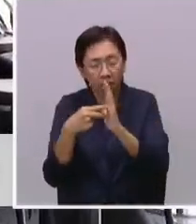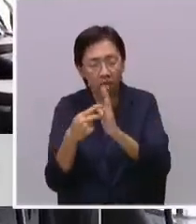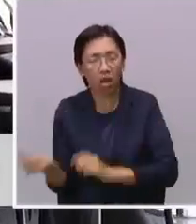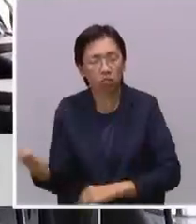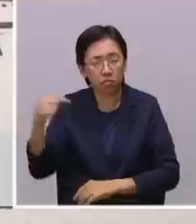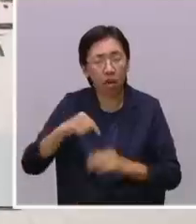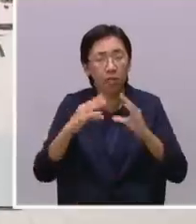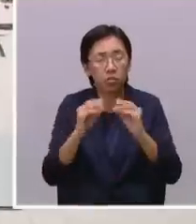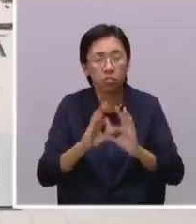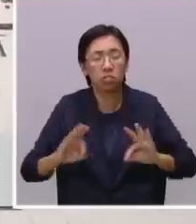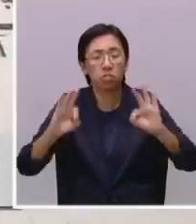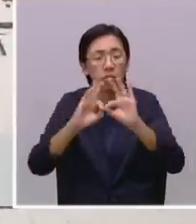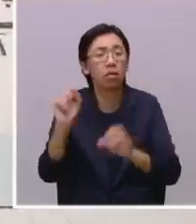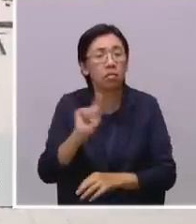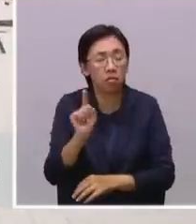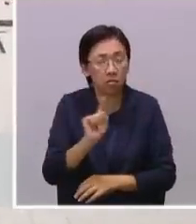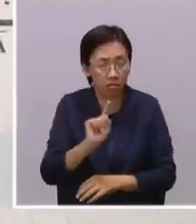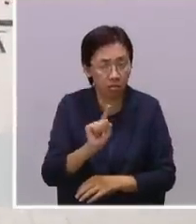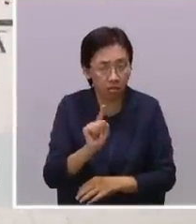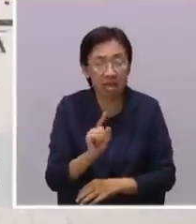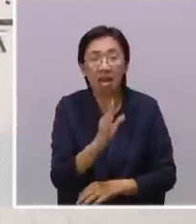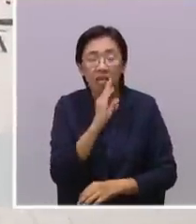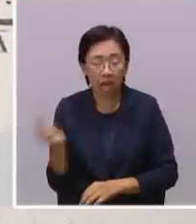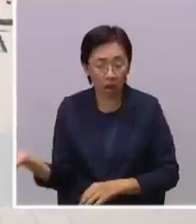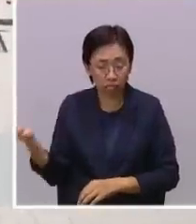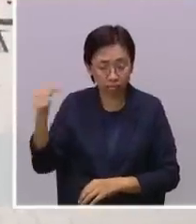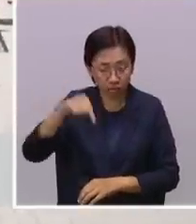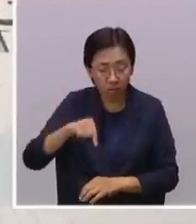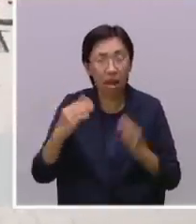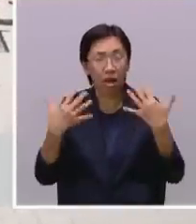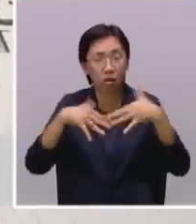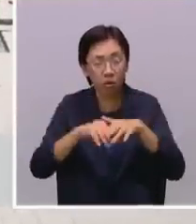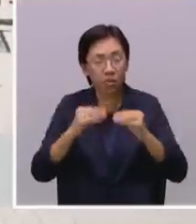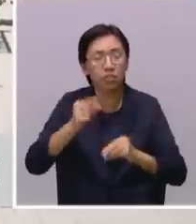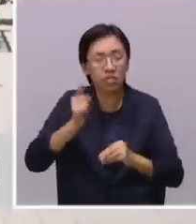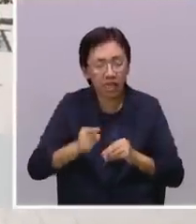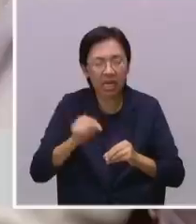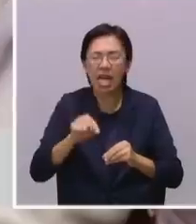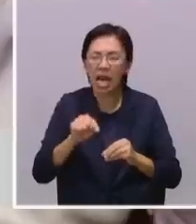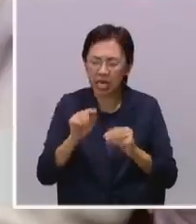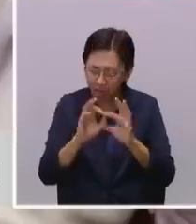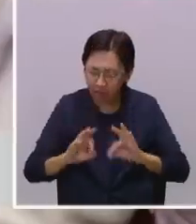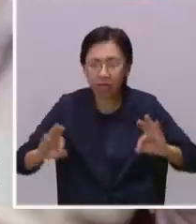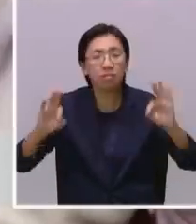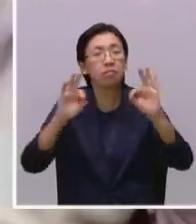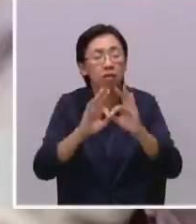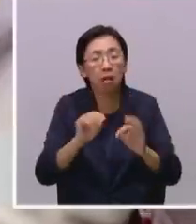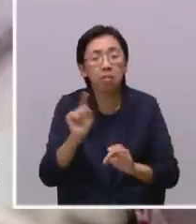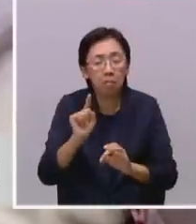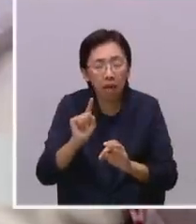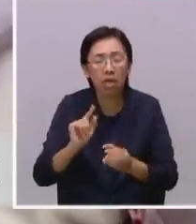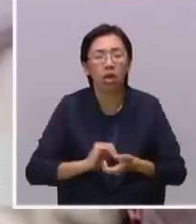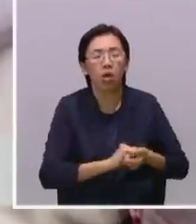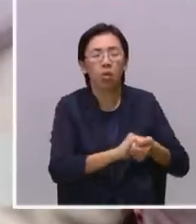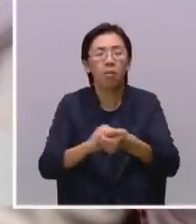อาหรับนั้นมันสำคัญอย่างไรนะคะซึ่งถ้าเขาได้มาจริงๆค่ะจะถือว่านี่คือพัฒนาการที่สำคัญที่สุดเลยในการฟื้นฟูความ